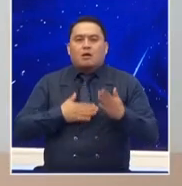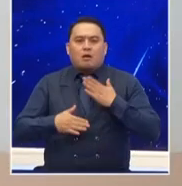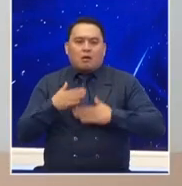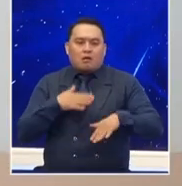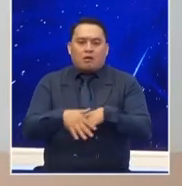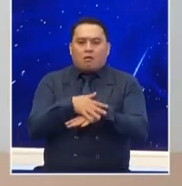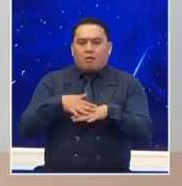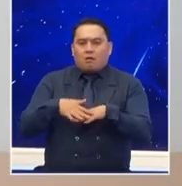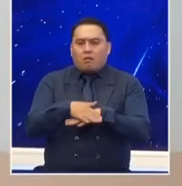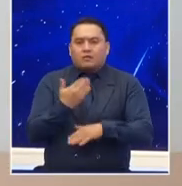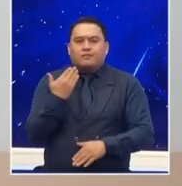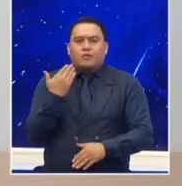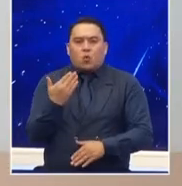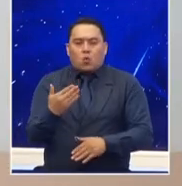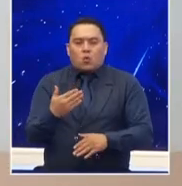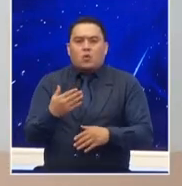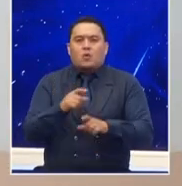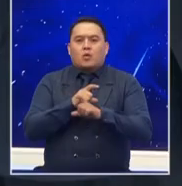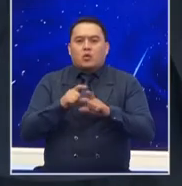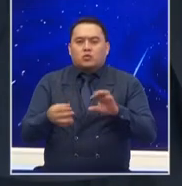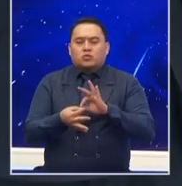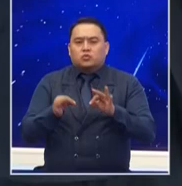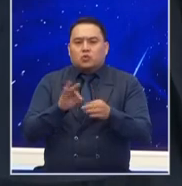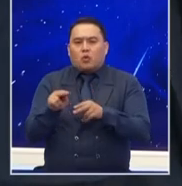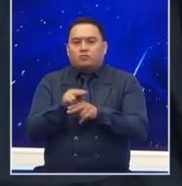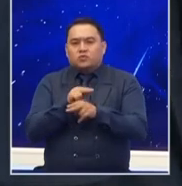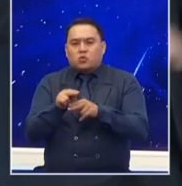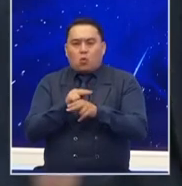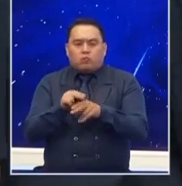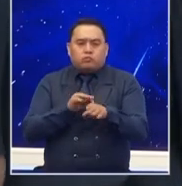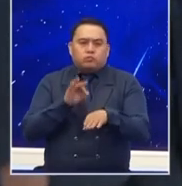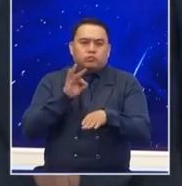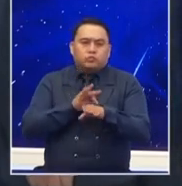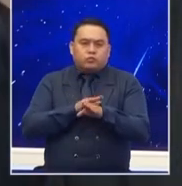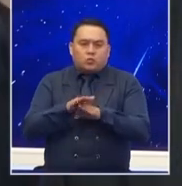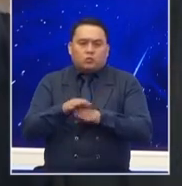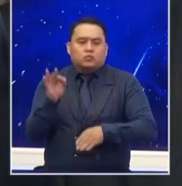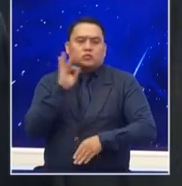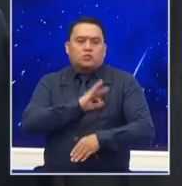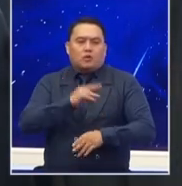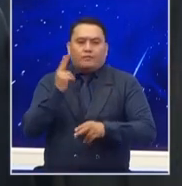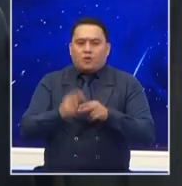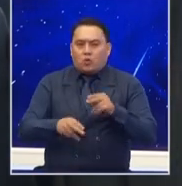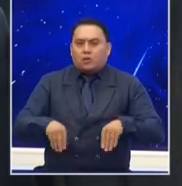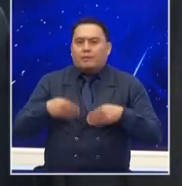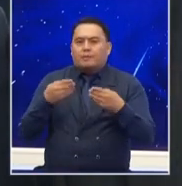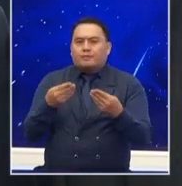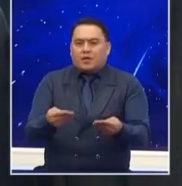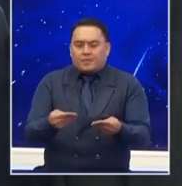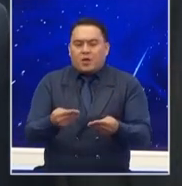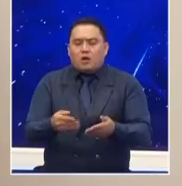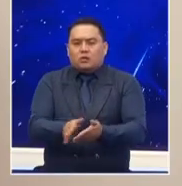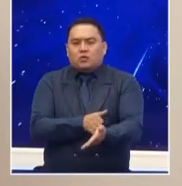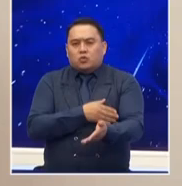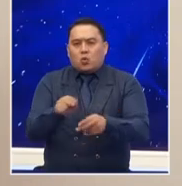маңызды болды. Іңкәрбек Жұмағұлов атындағы орта мектеп күрделі жөндеуден өтіп, қолданысқа берілді. Ғимарат 1976 жылы салынған. Ұзақ